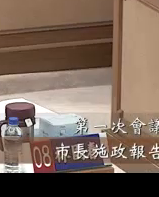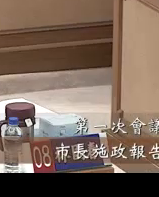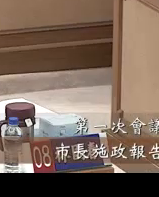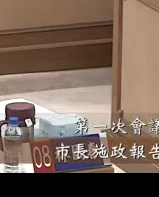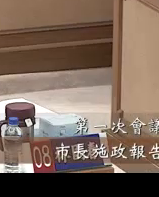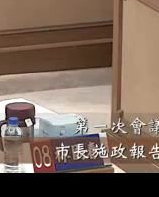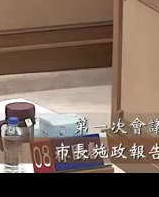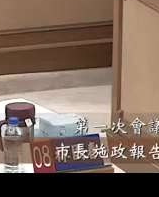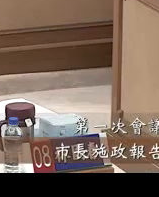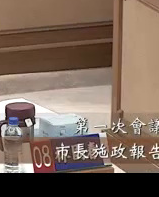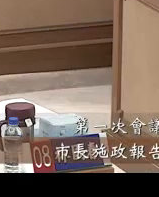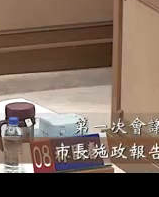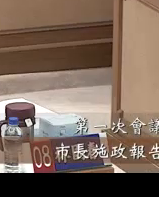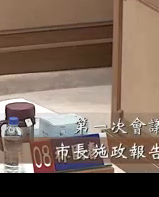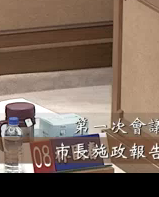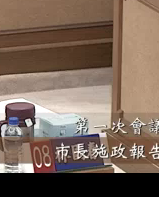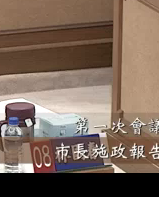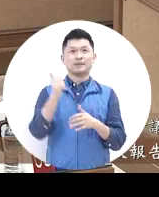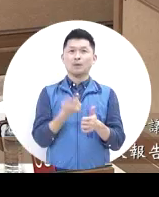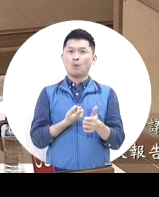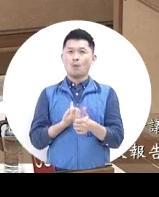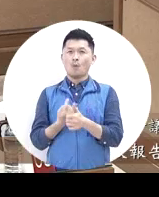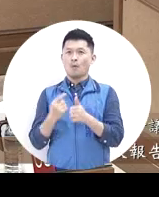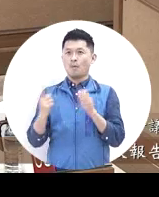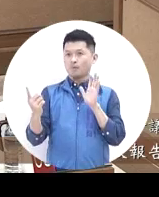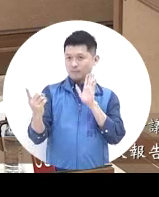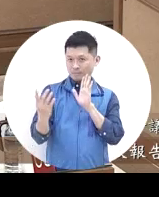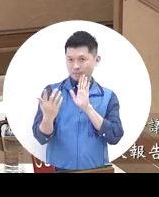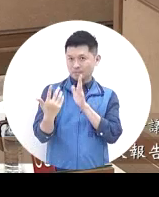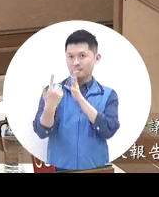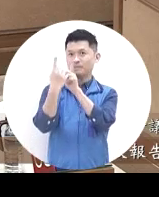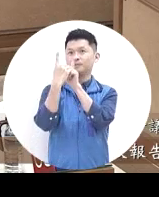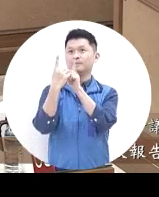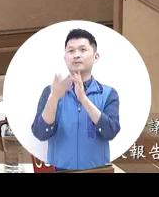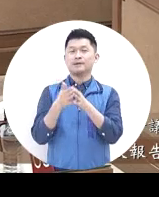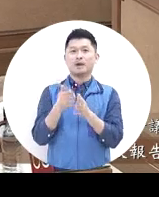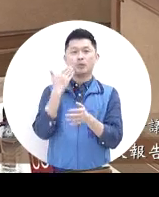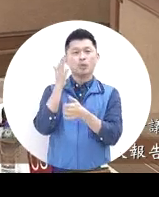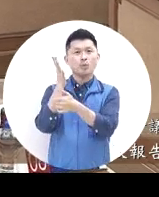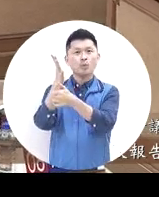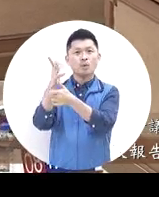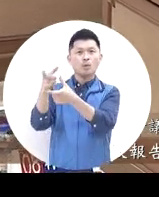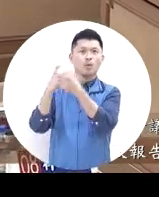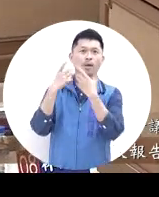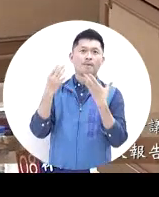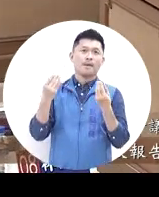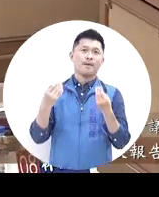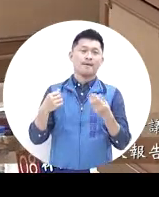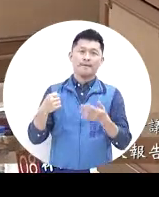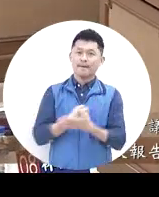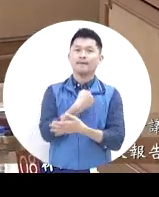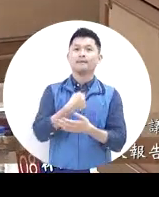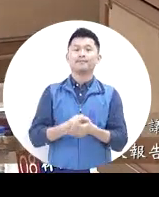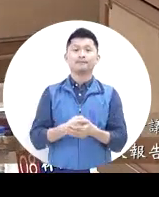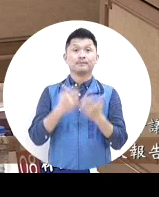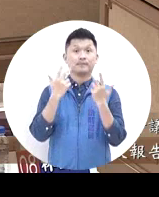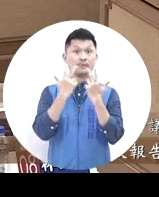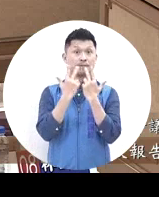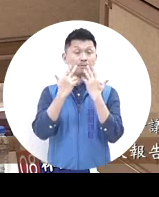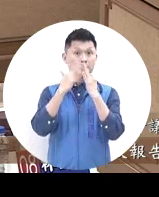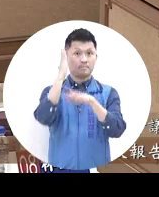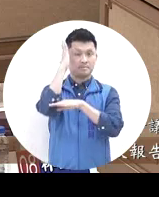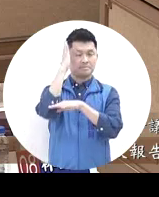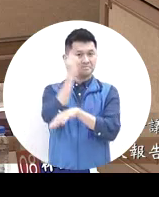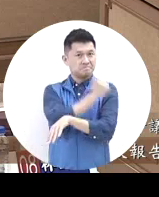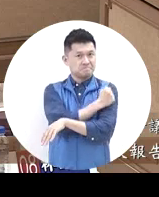呢这个市长的魅力，大家都想见你，很多人问不到你的一些意见了、啊。但是我知道新北市政府很辛苦